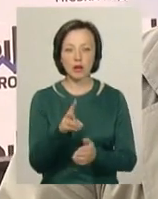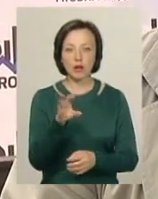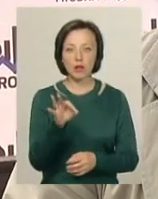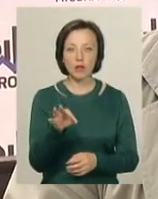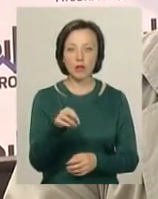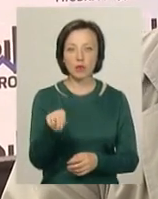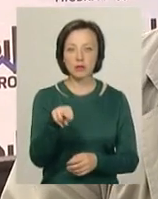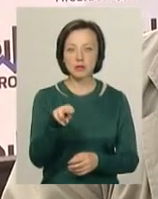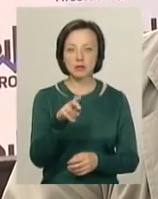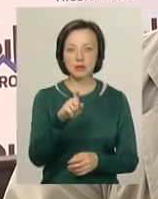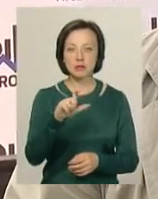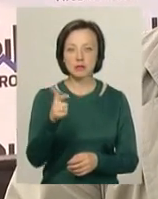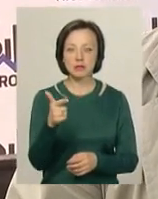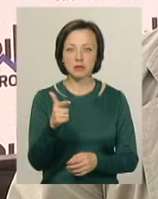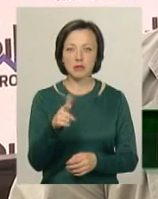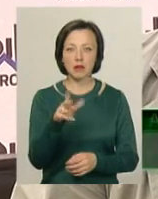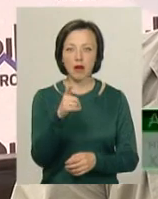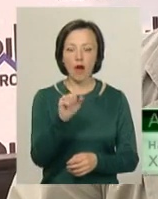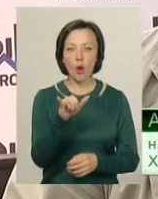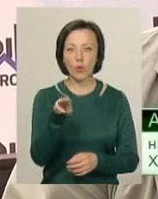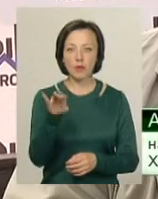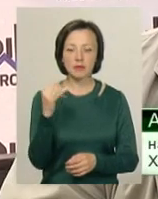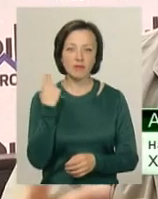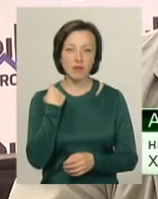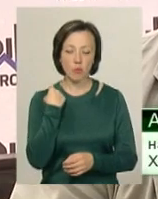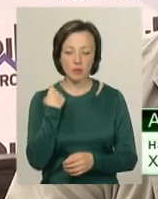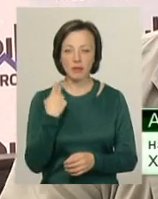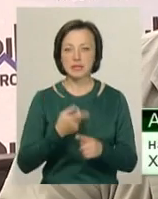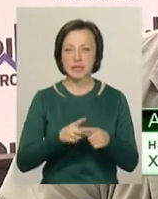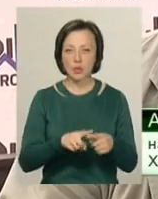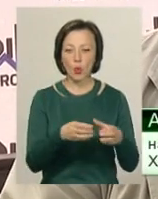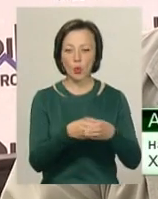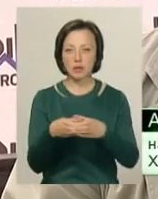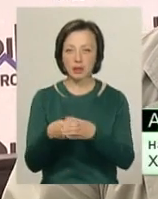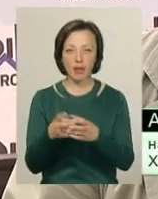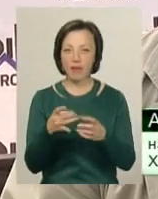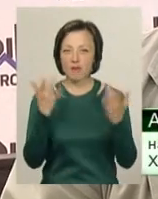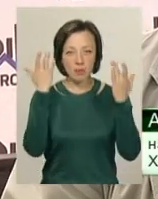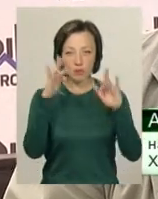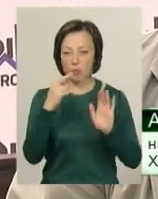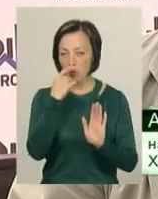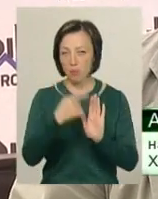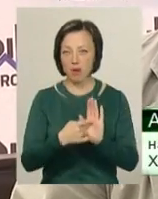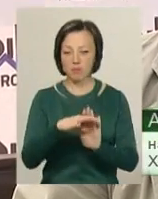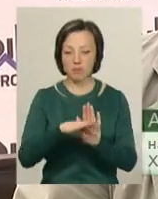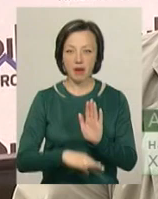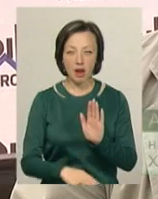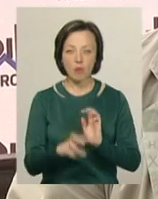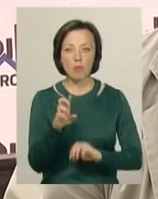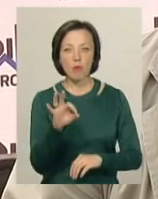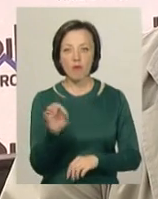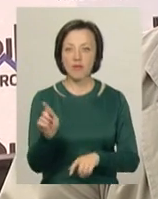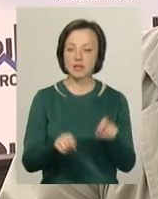Gravity» з Великої Британії. Ну, мабуть, не випадково саме ці гурти попали в перелік тих п'яти, бо